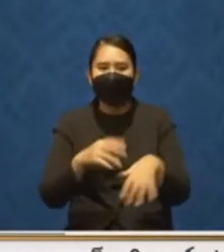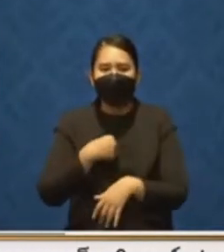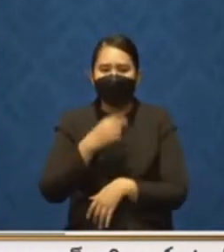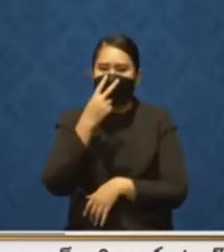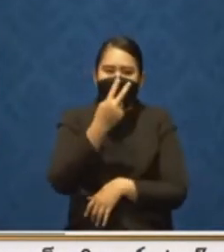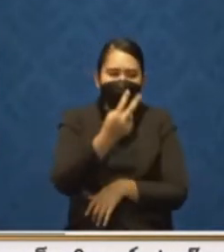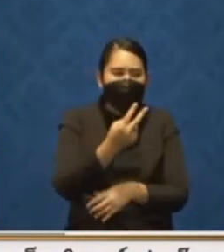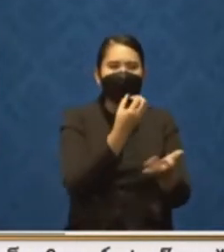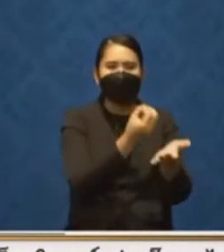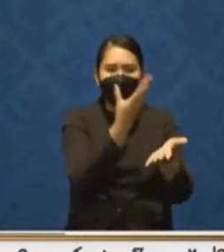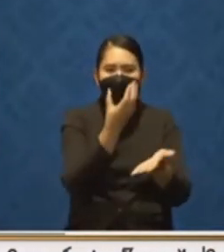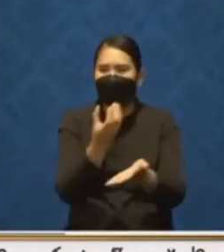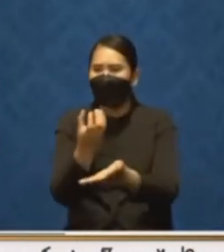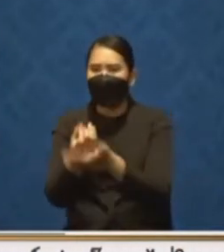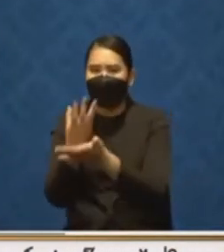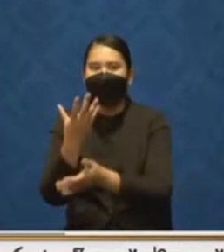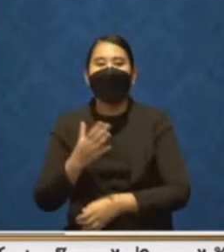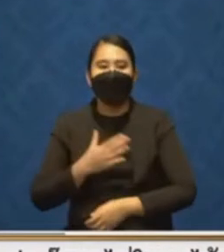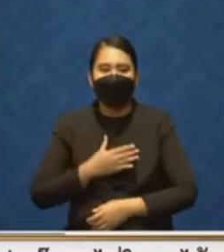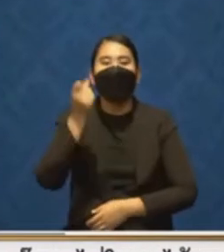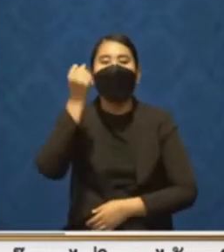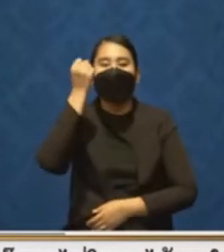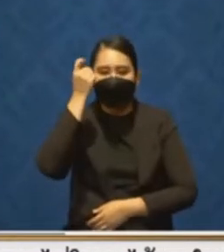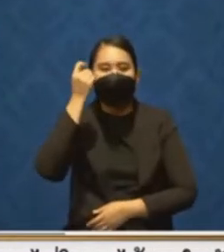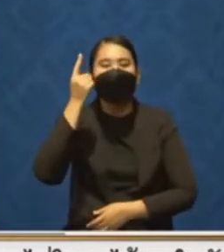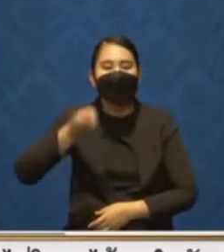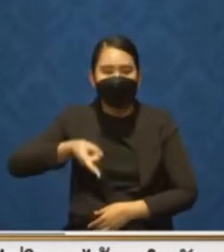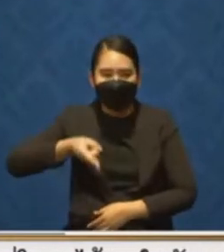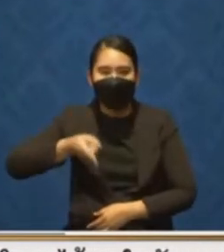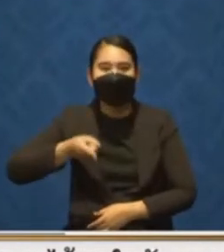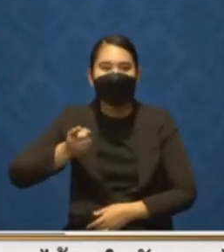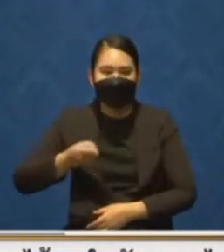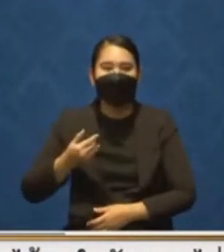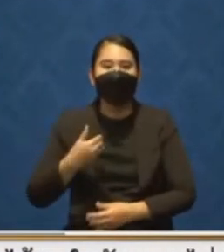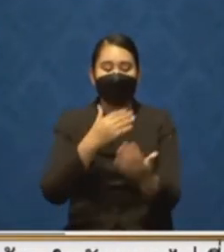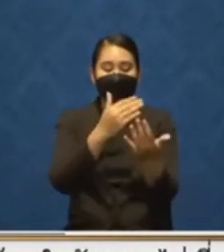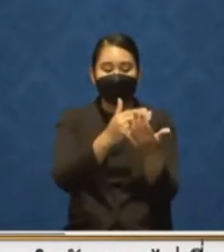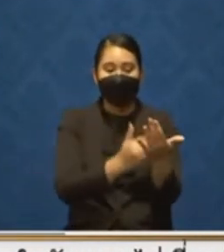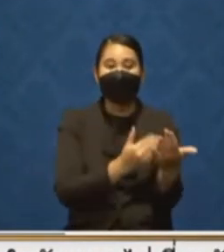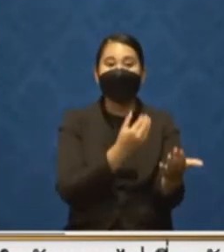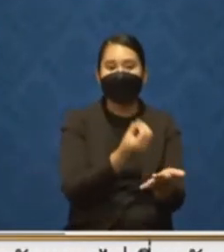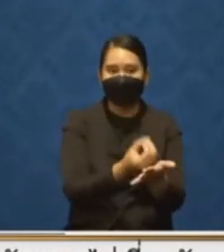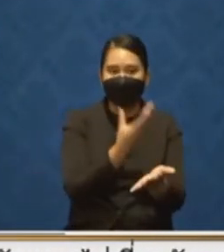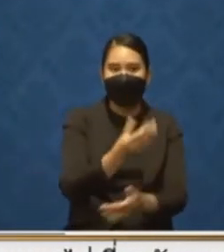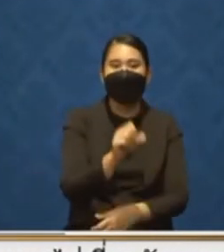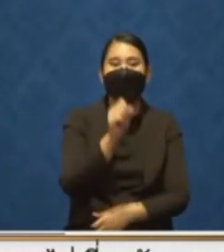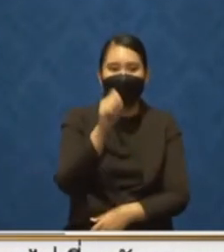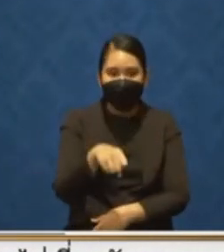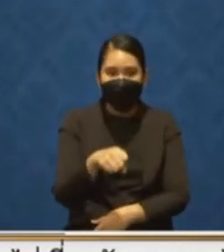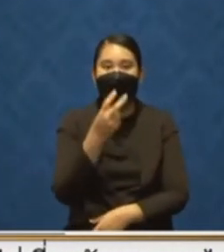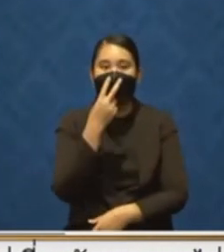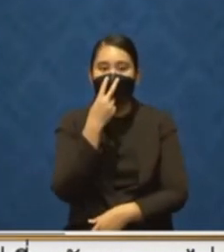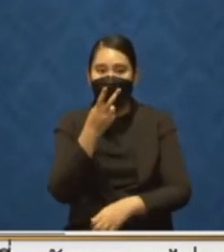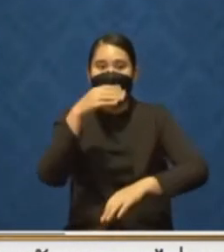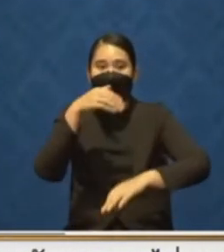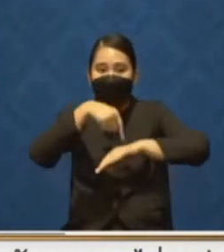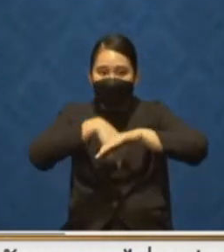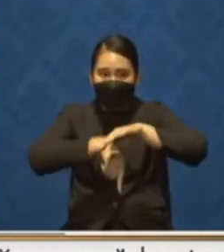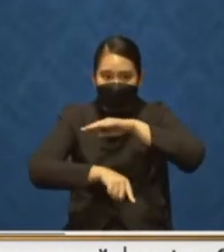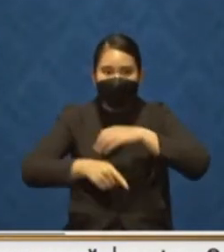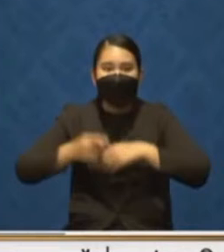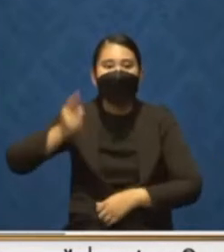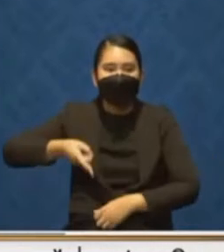ก็แพงผมเข้าใจแล้วมันก็จริงที่มีหลายรายการแพงแต่ถ้าลงลึกตัวเลขจริง